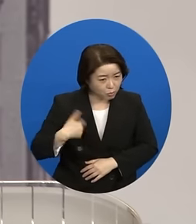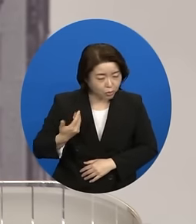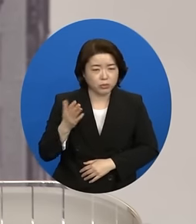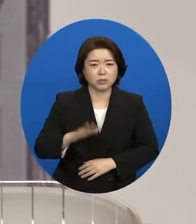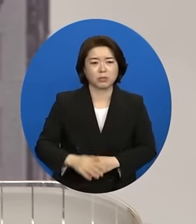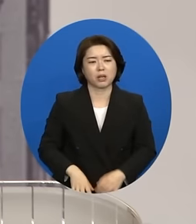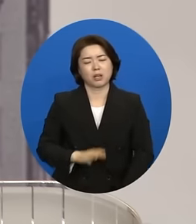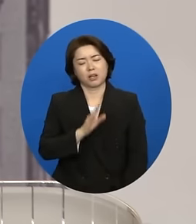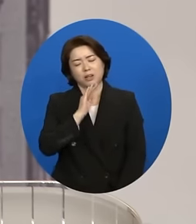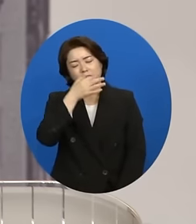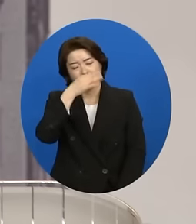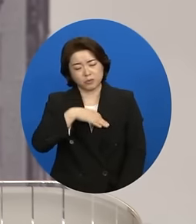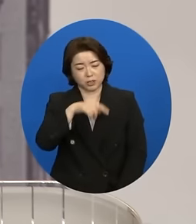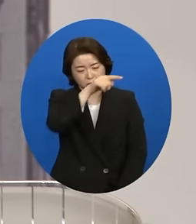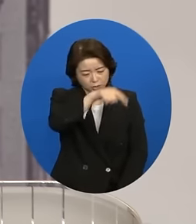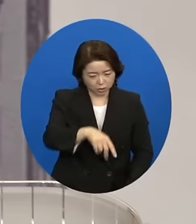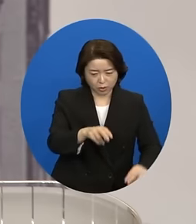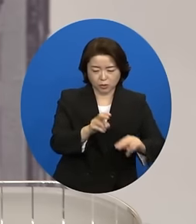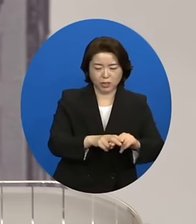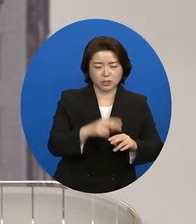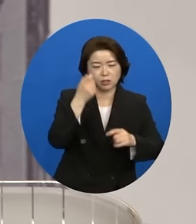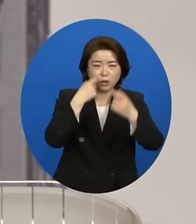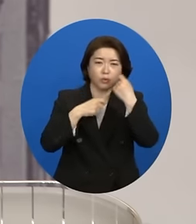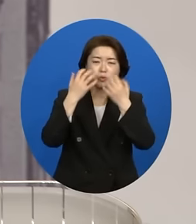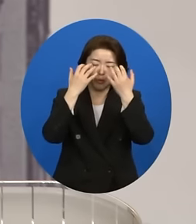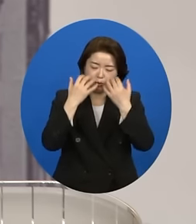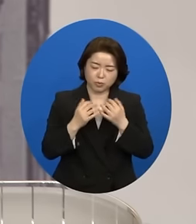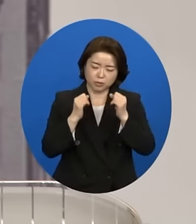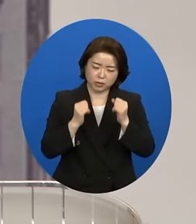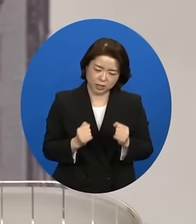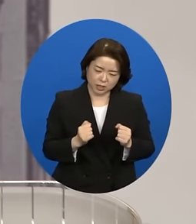힘드셨으면 여기 와서 이렇게 울고 계실까.